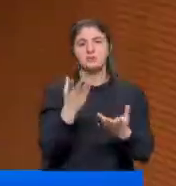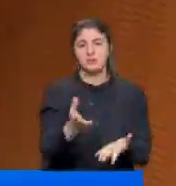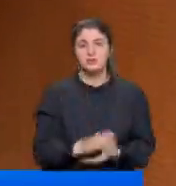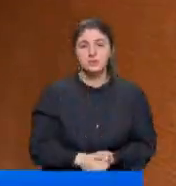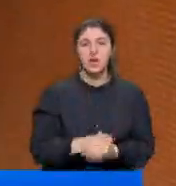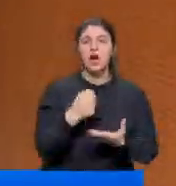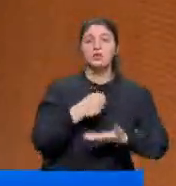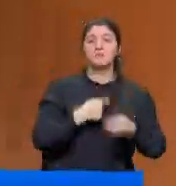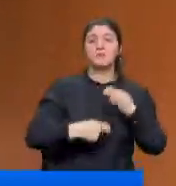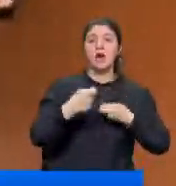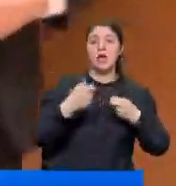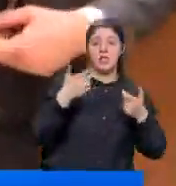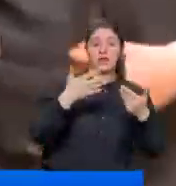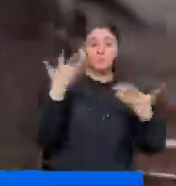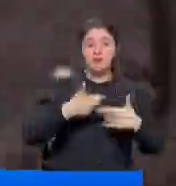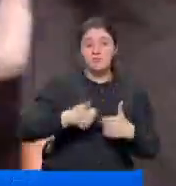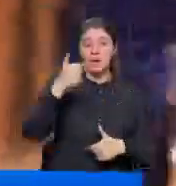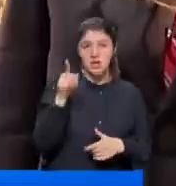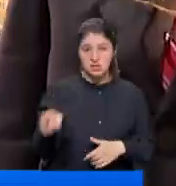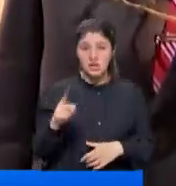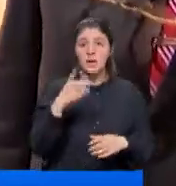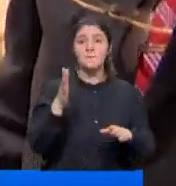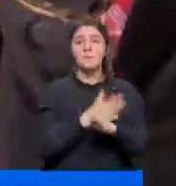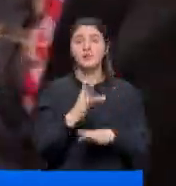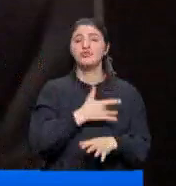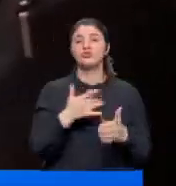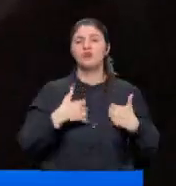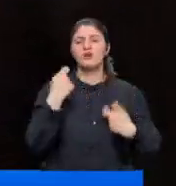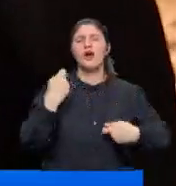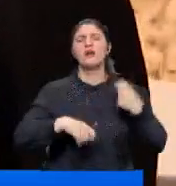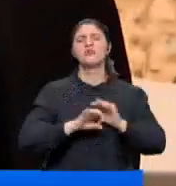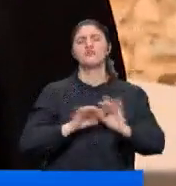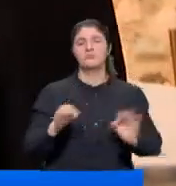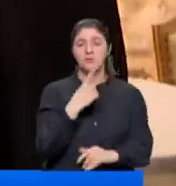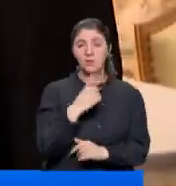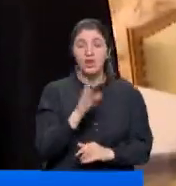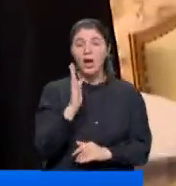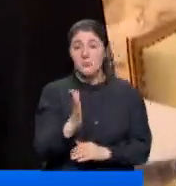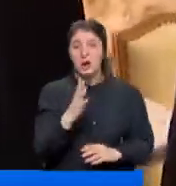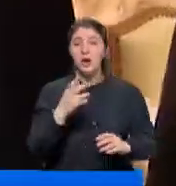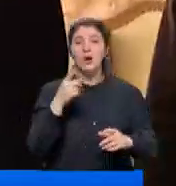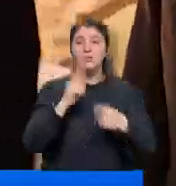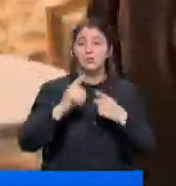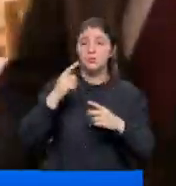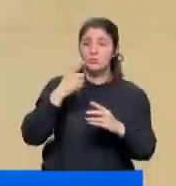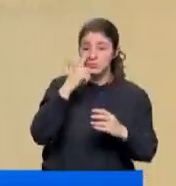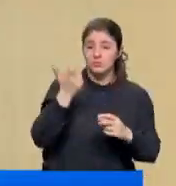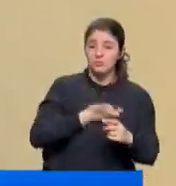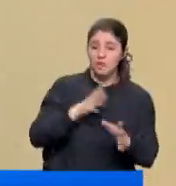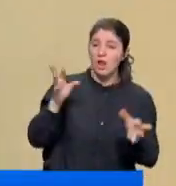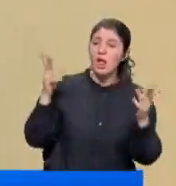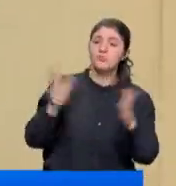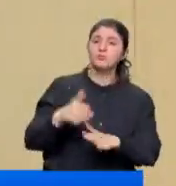yapabilirsiniz. Hazine ve Maliye Bakanı Nebati yatırımcılara mal ve can güvenliğiniz garanti altında da dedi. Ama bürokrasiyi alaşağı ederiz.